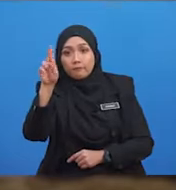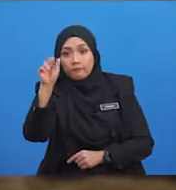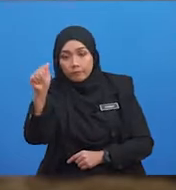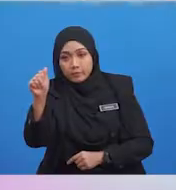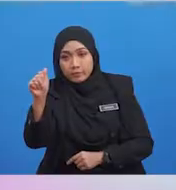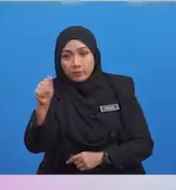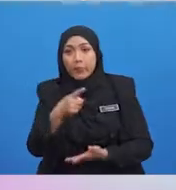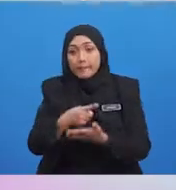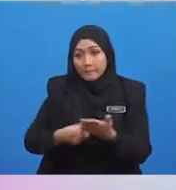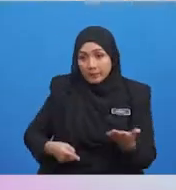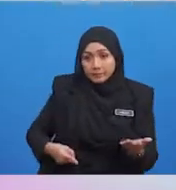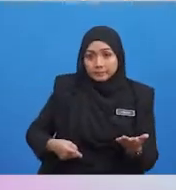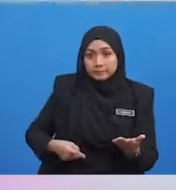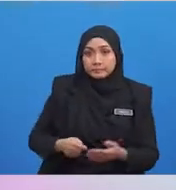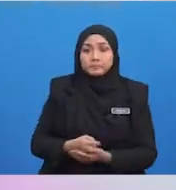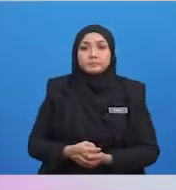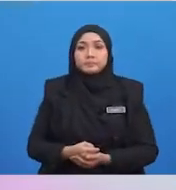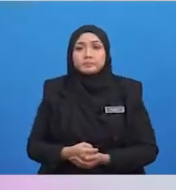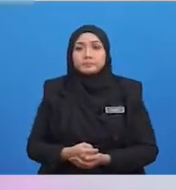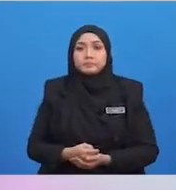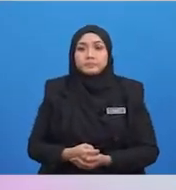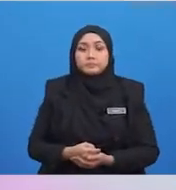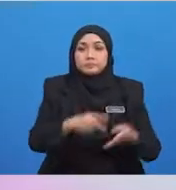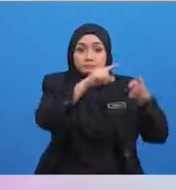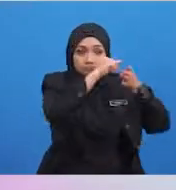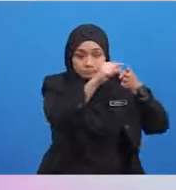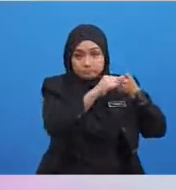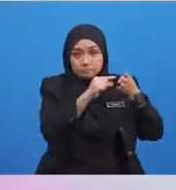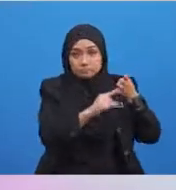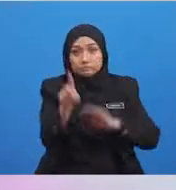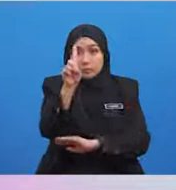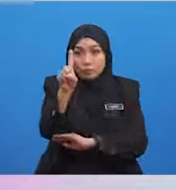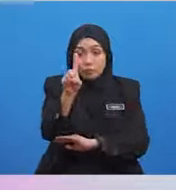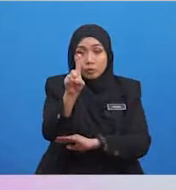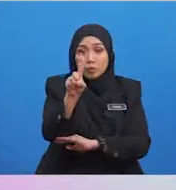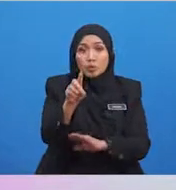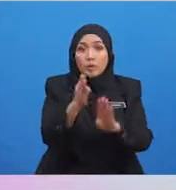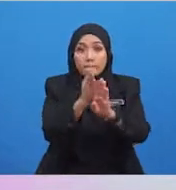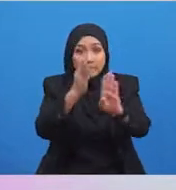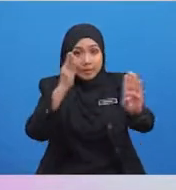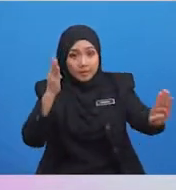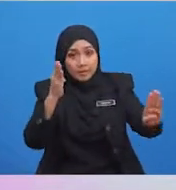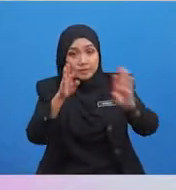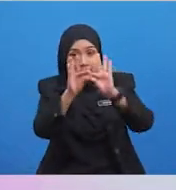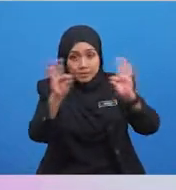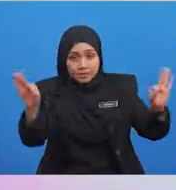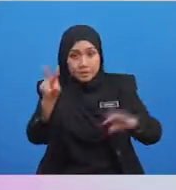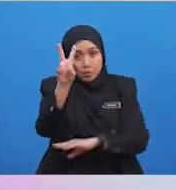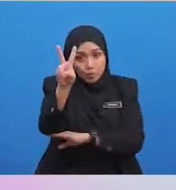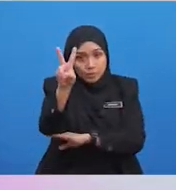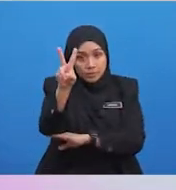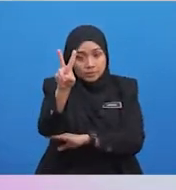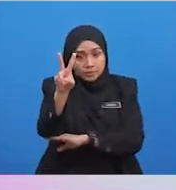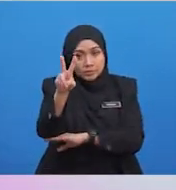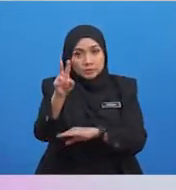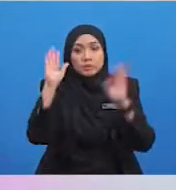Contohnya dapat kita lihat pada rangkap pertama baris kedua, iaitu